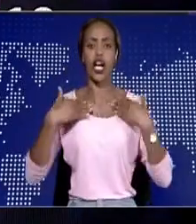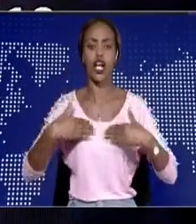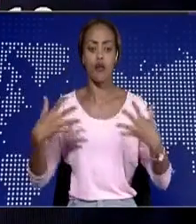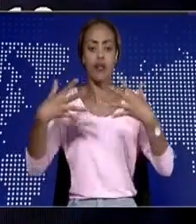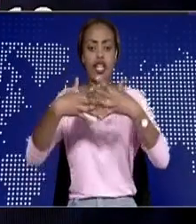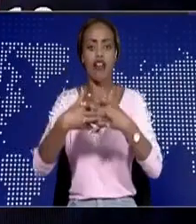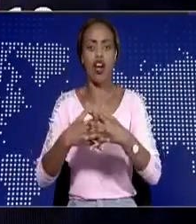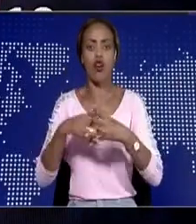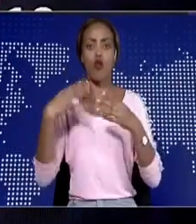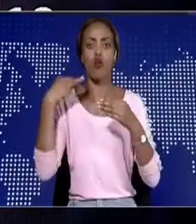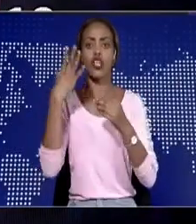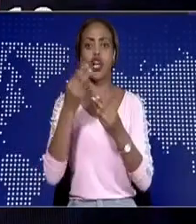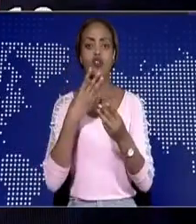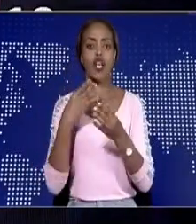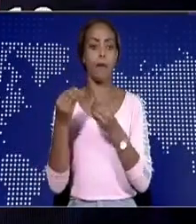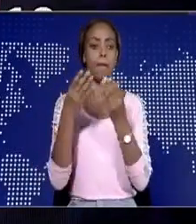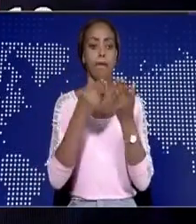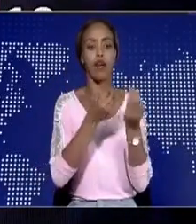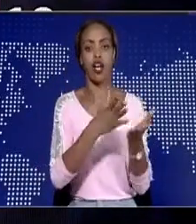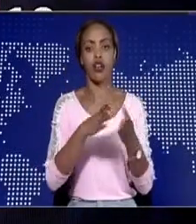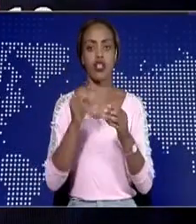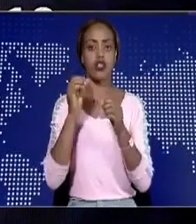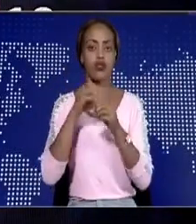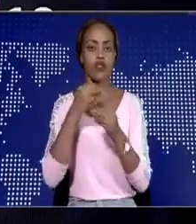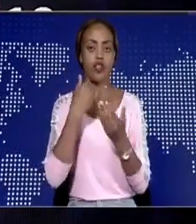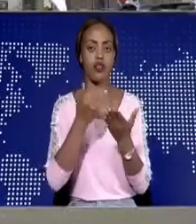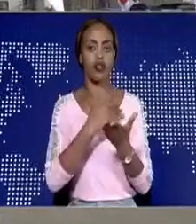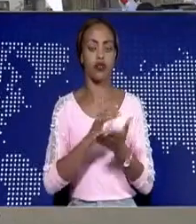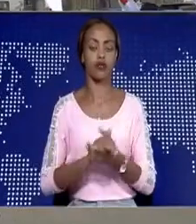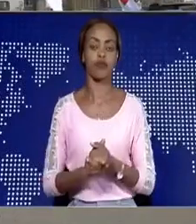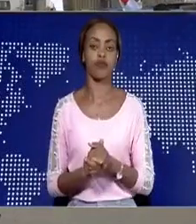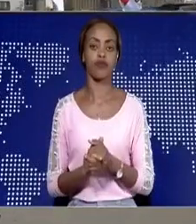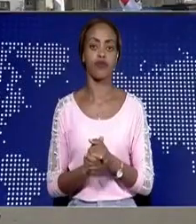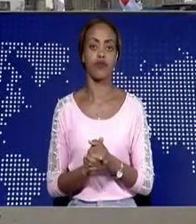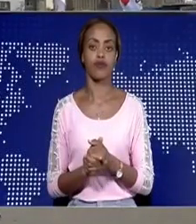بمتحبر ولن تاول قساد ما كايدوم سارة تسفاي زرزر لهم